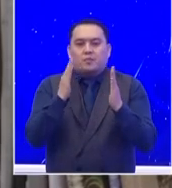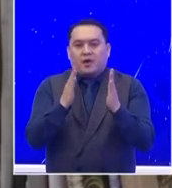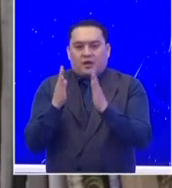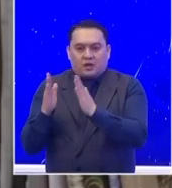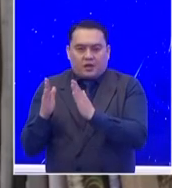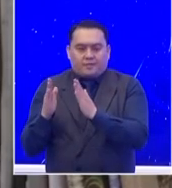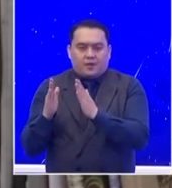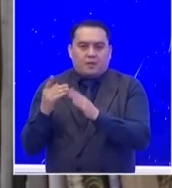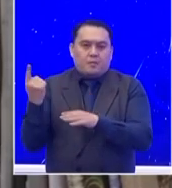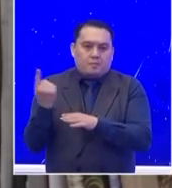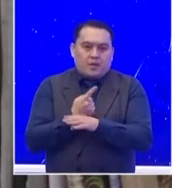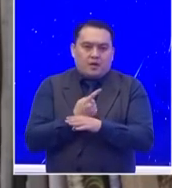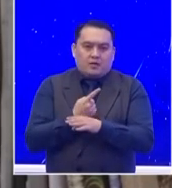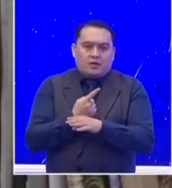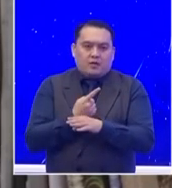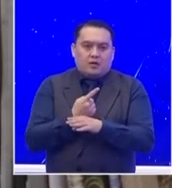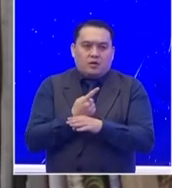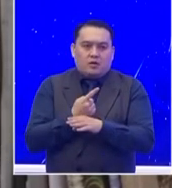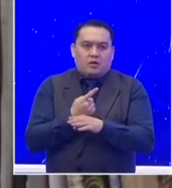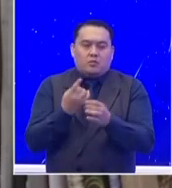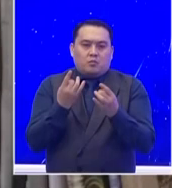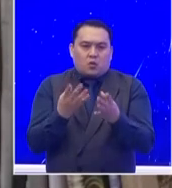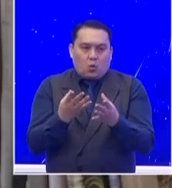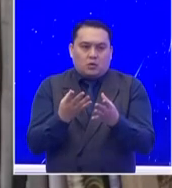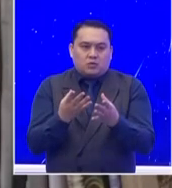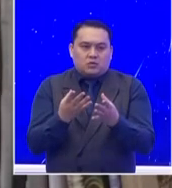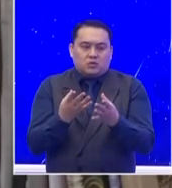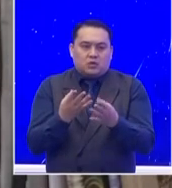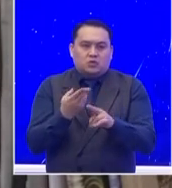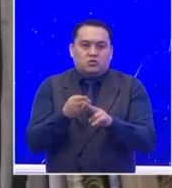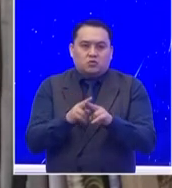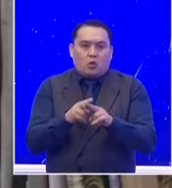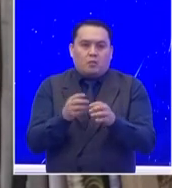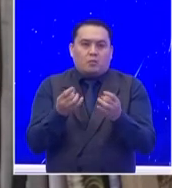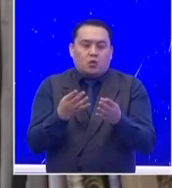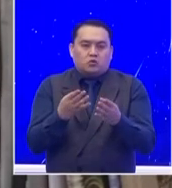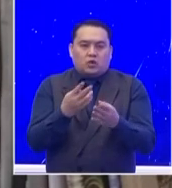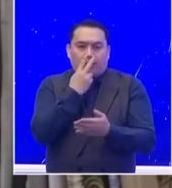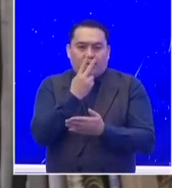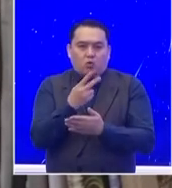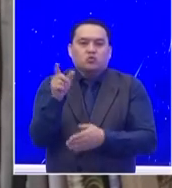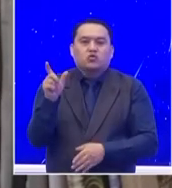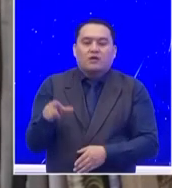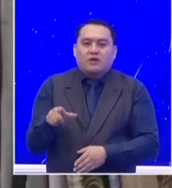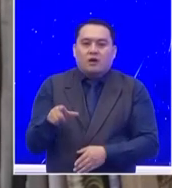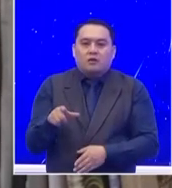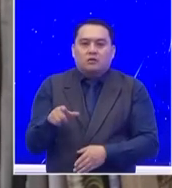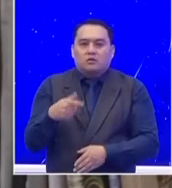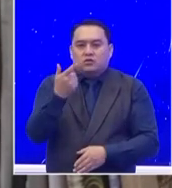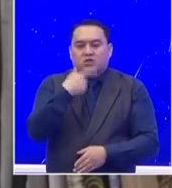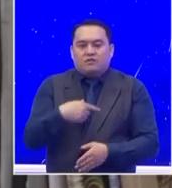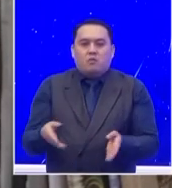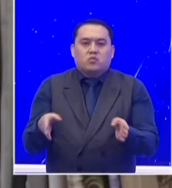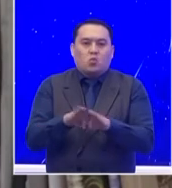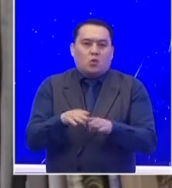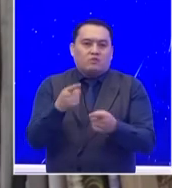вам необходимо принять закрытую позу. Закрытая поза помогает человеку